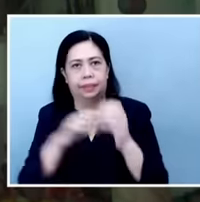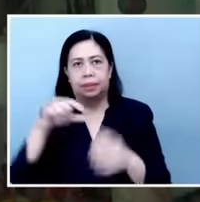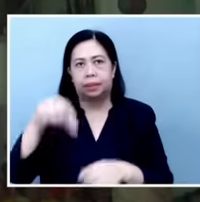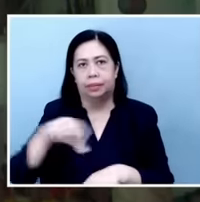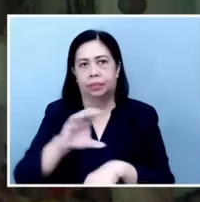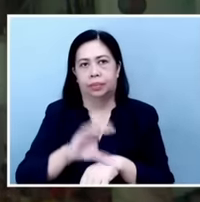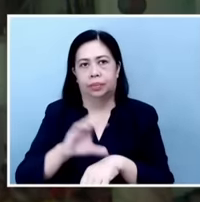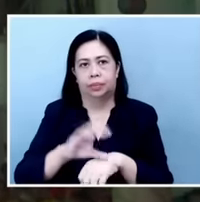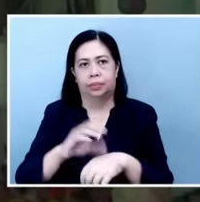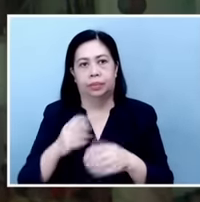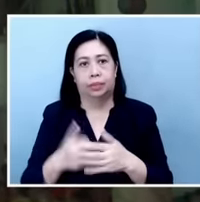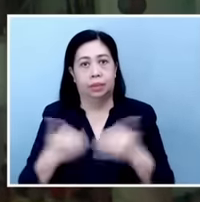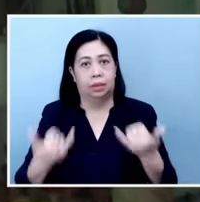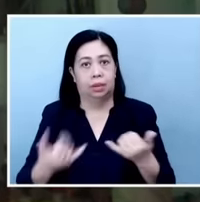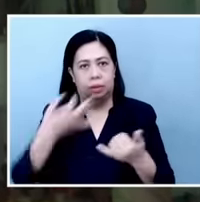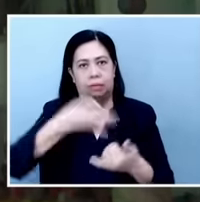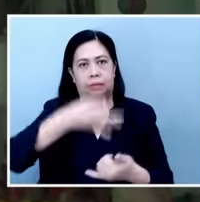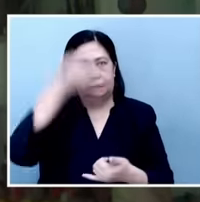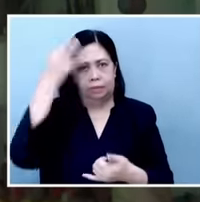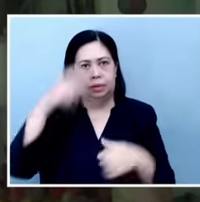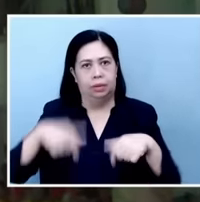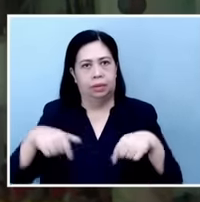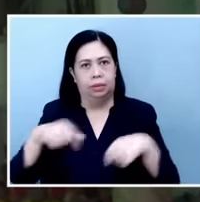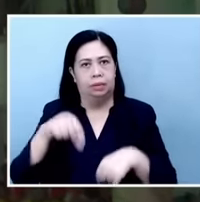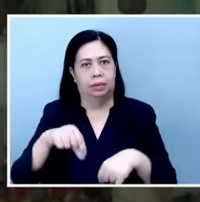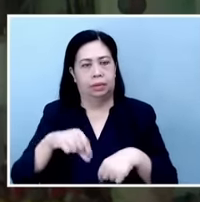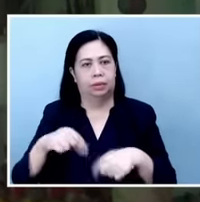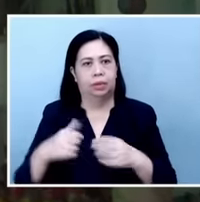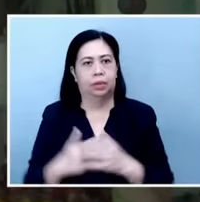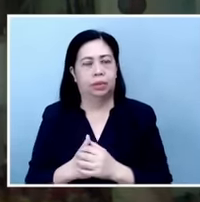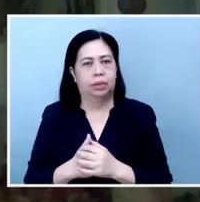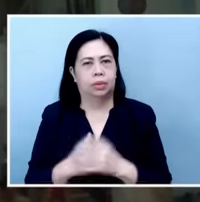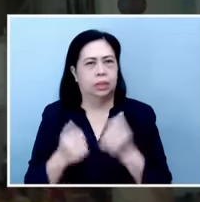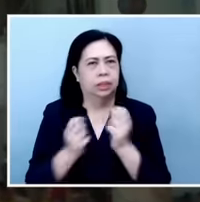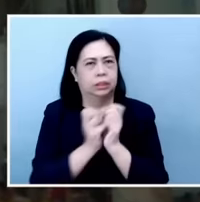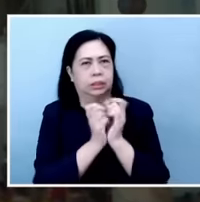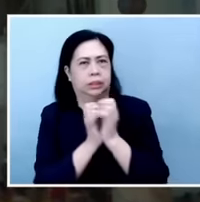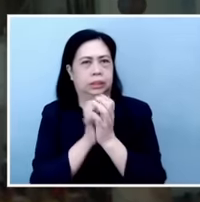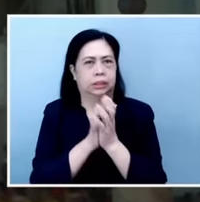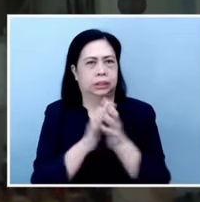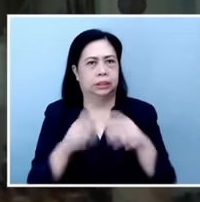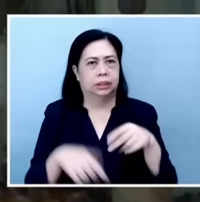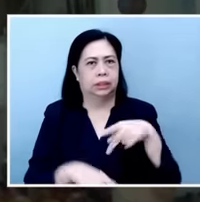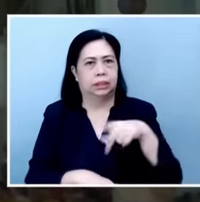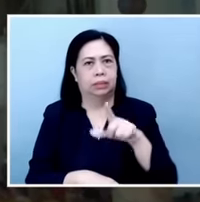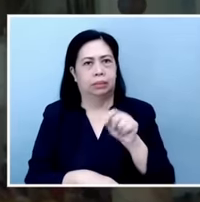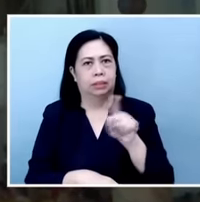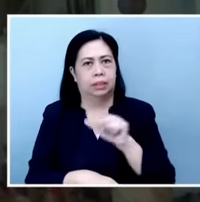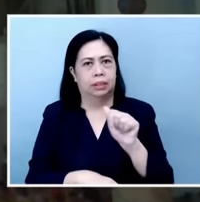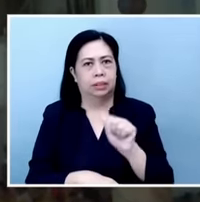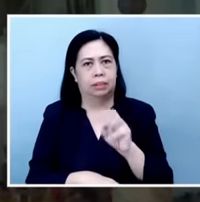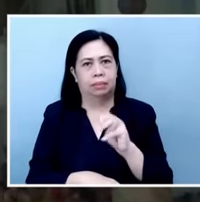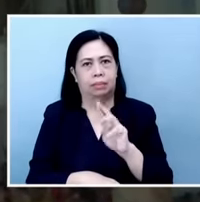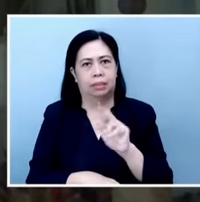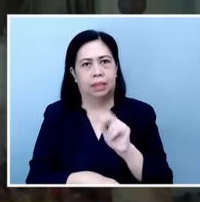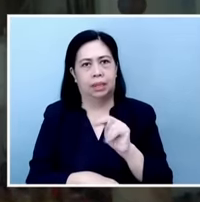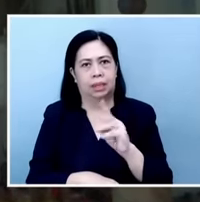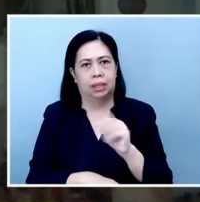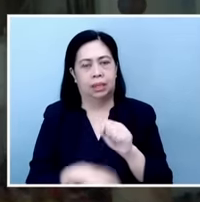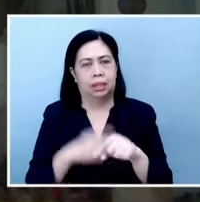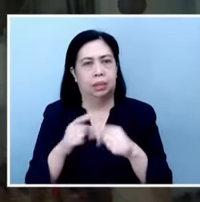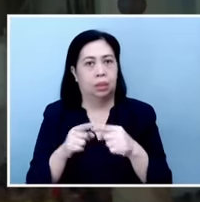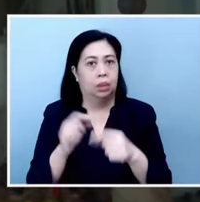Nasa harapan po kami ng simbahan ng Quiapo. Bagya naman ng kagulo dito sa May Plaza Miranda kanina nang